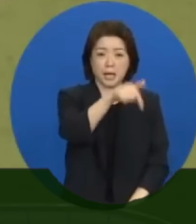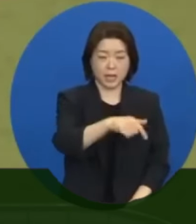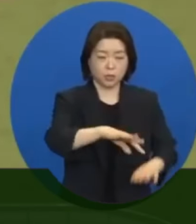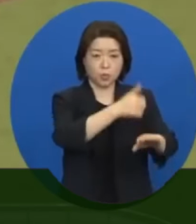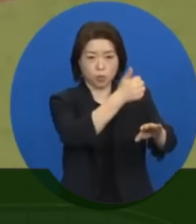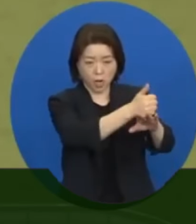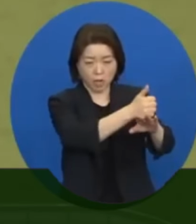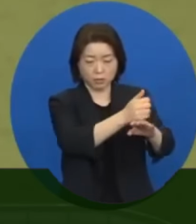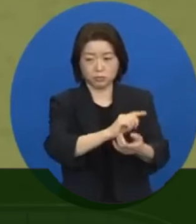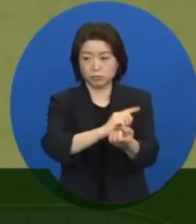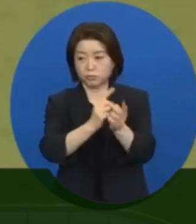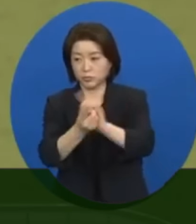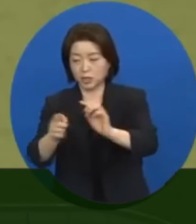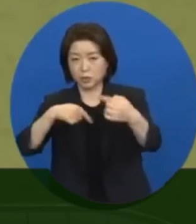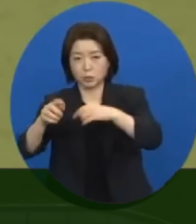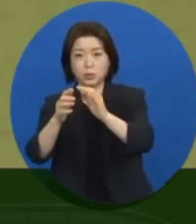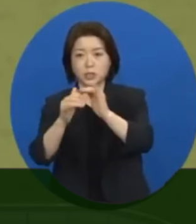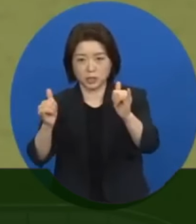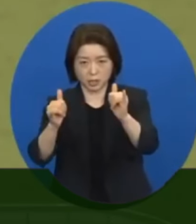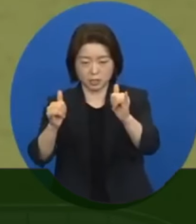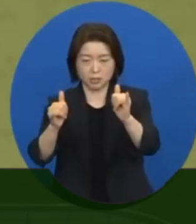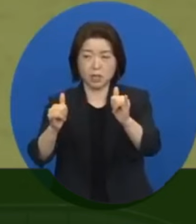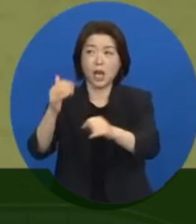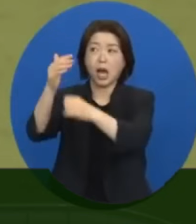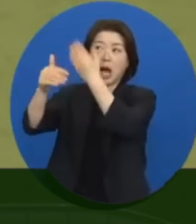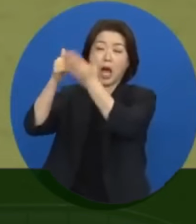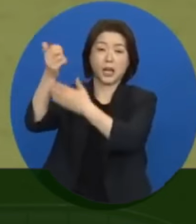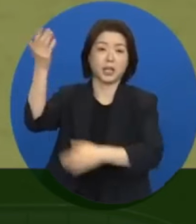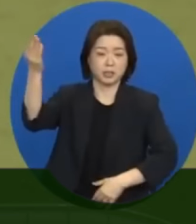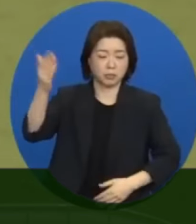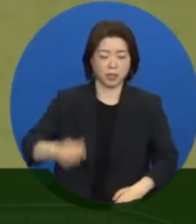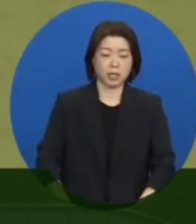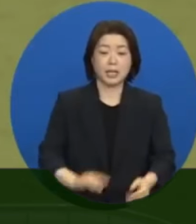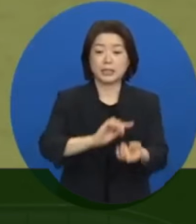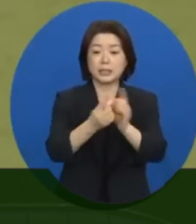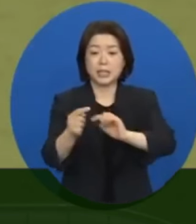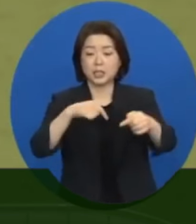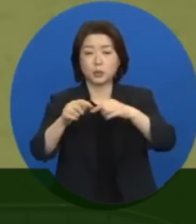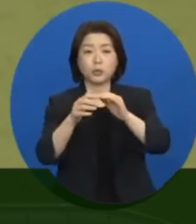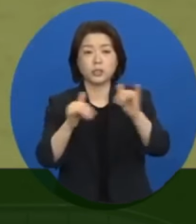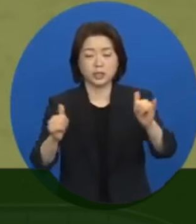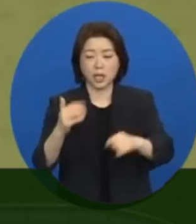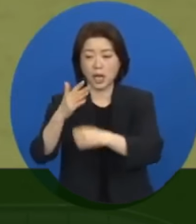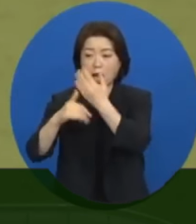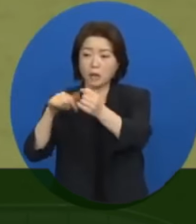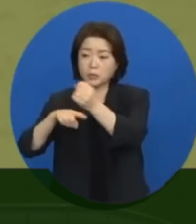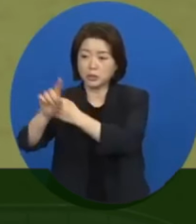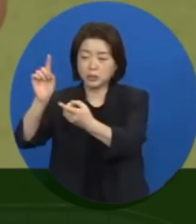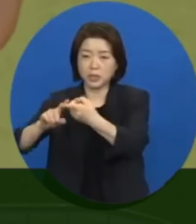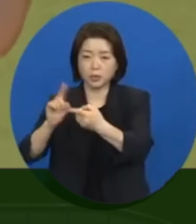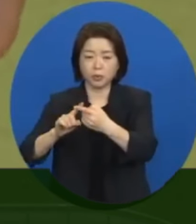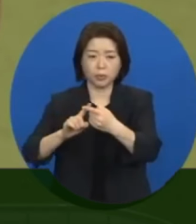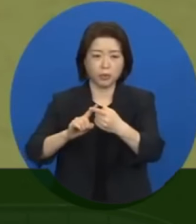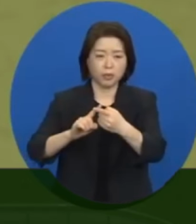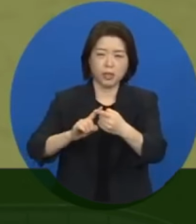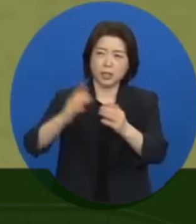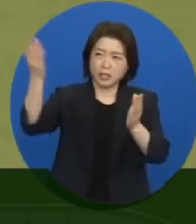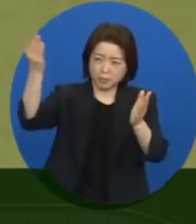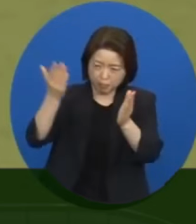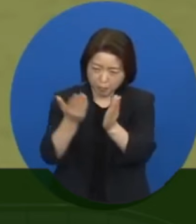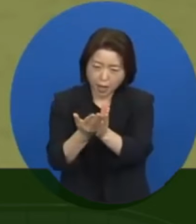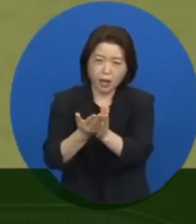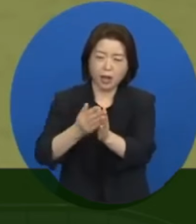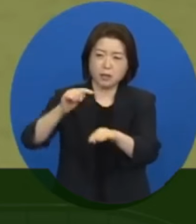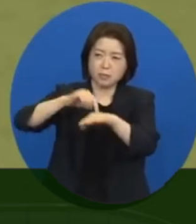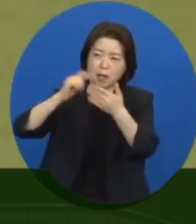통치자 왜요 왕은 하나님이 왕이시니 대리 통치자로서 하나님의 뜻대로 그대로 마음이 합하여